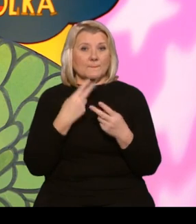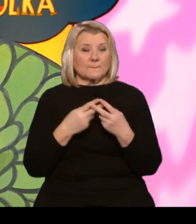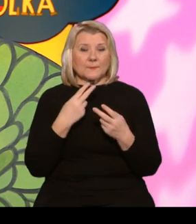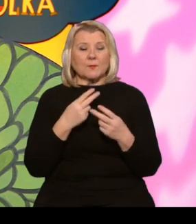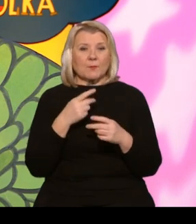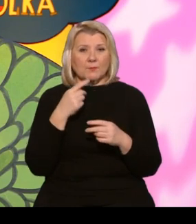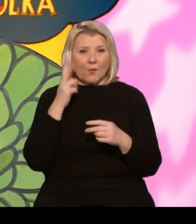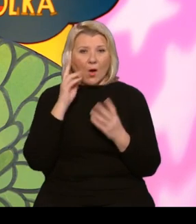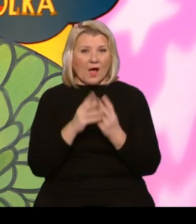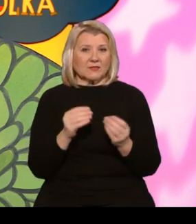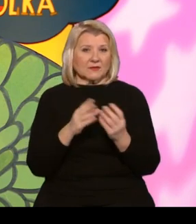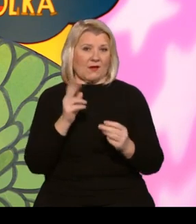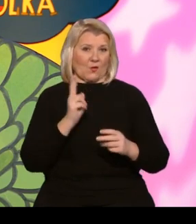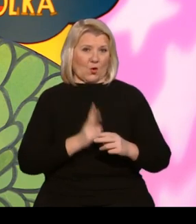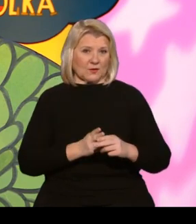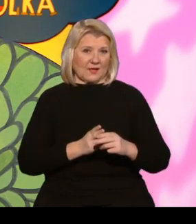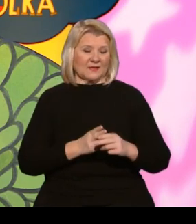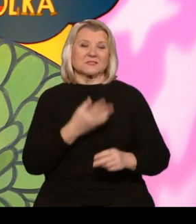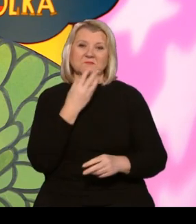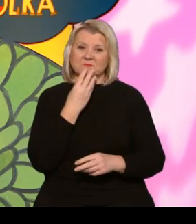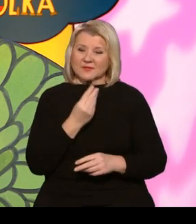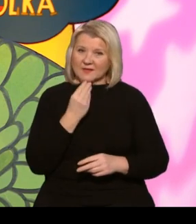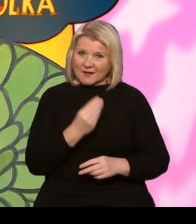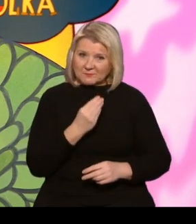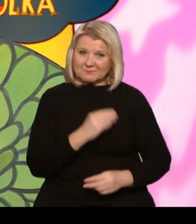pohádky je koneček. Mňam, mňam, mňam.